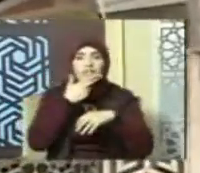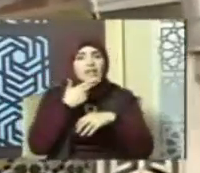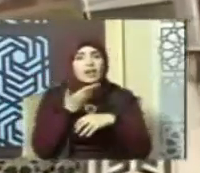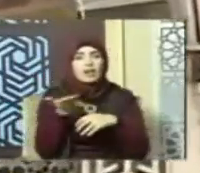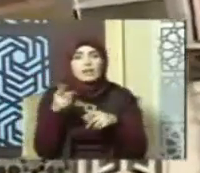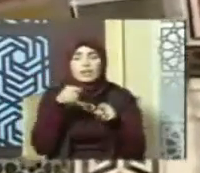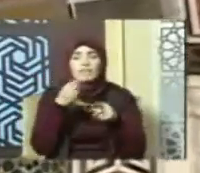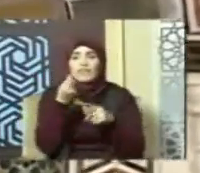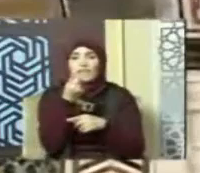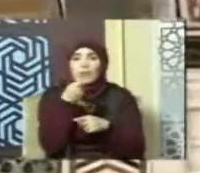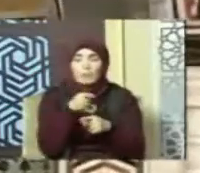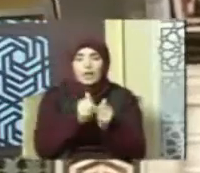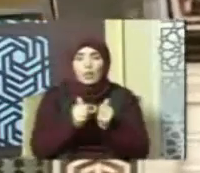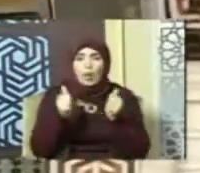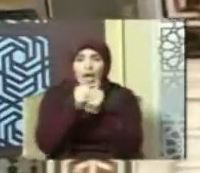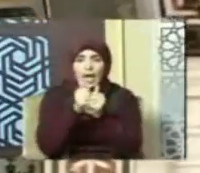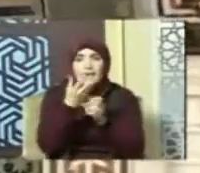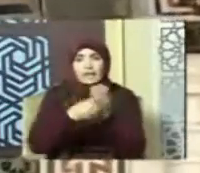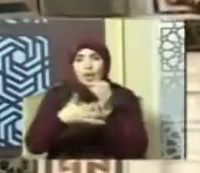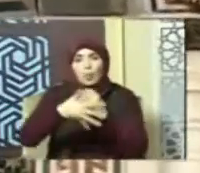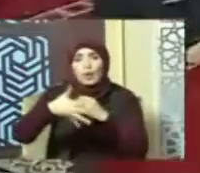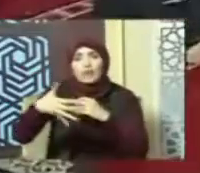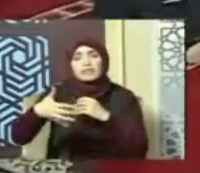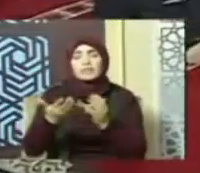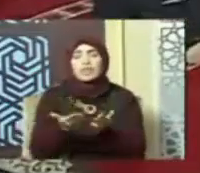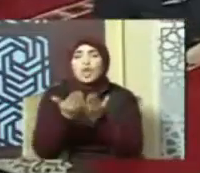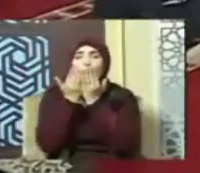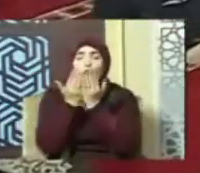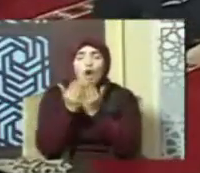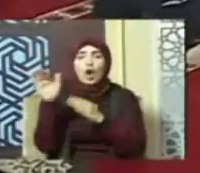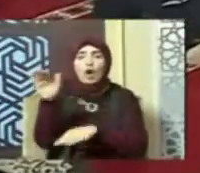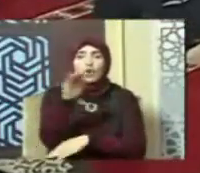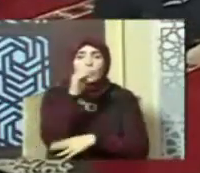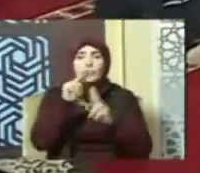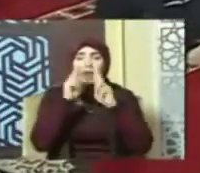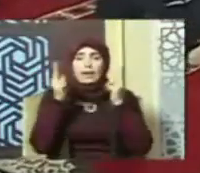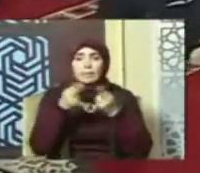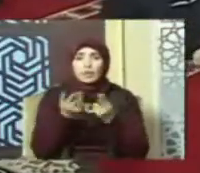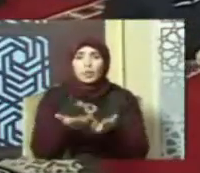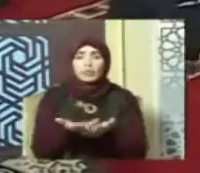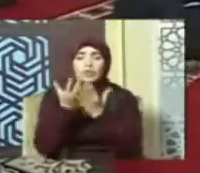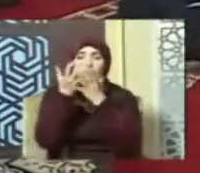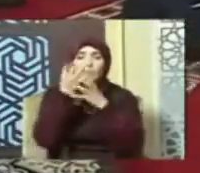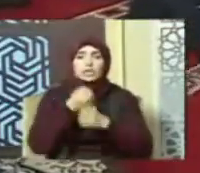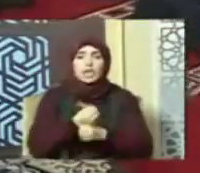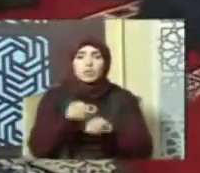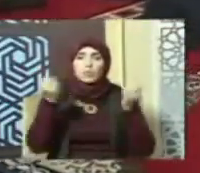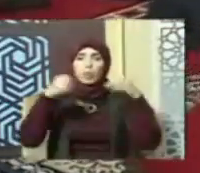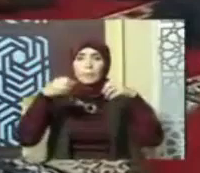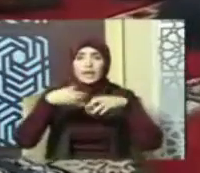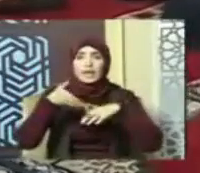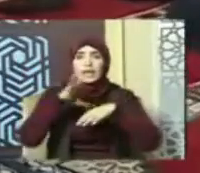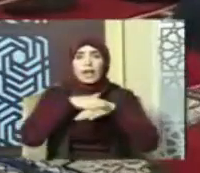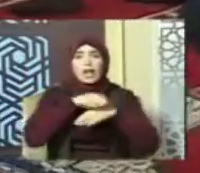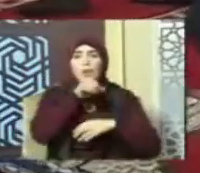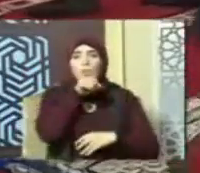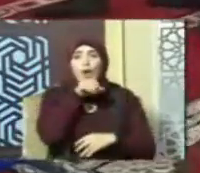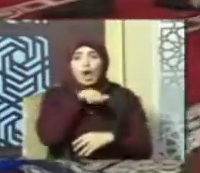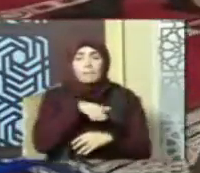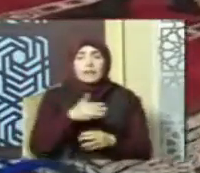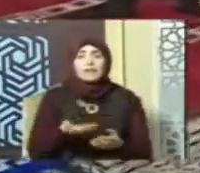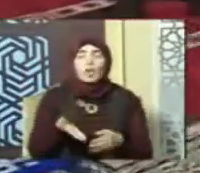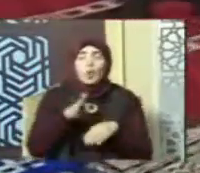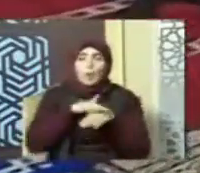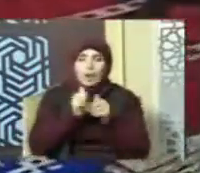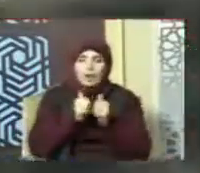في ماله وأهله وولده يا رب العالمين. وصل اللهم وسلم وبارك على سيدنا محمد